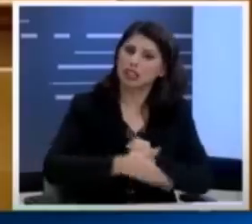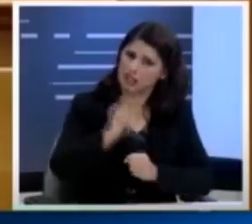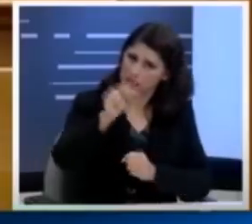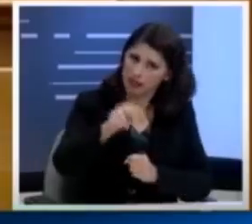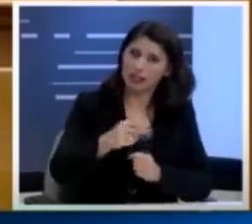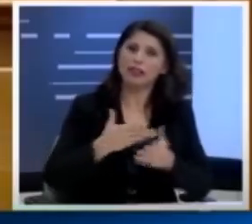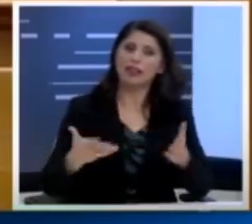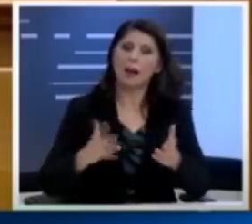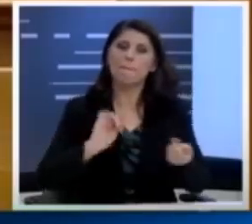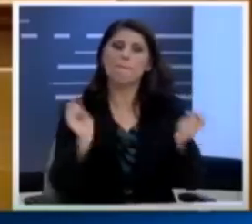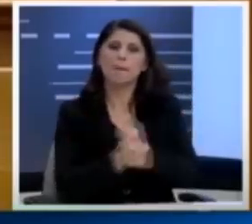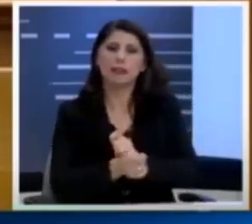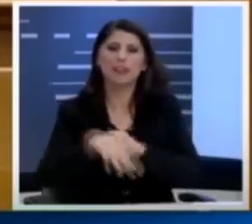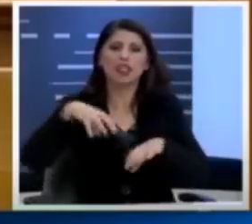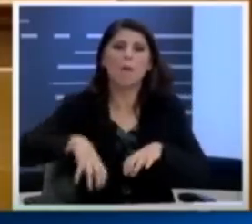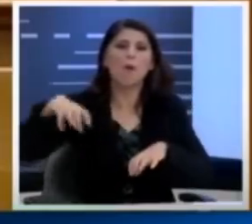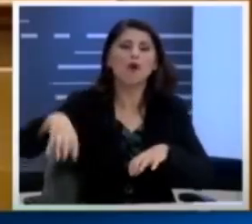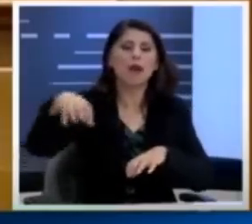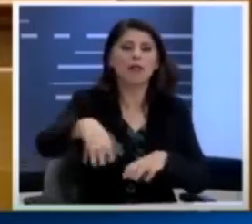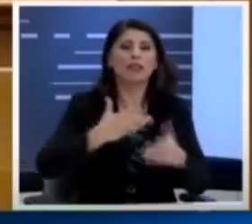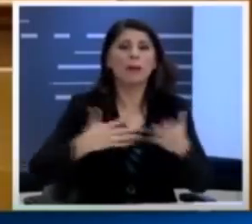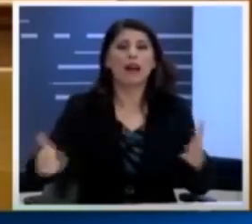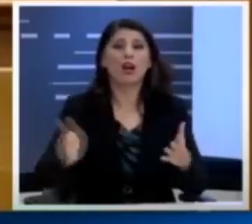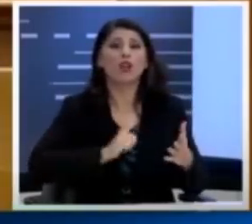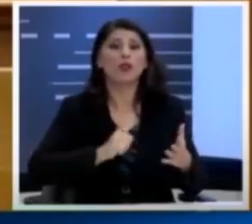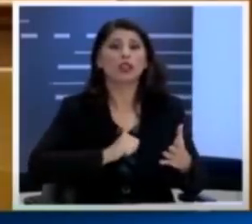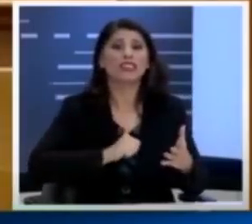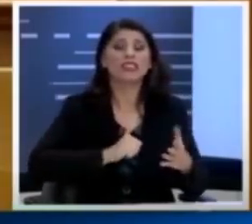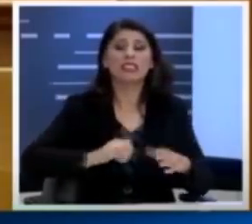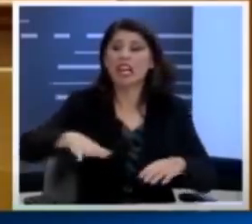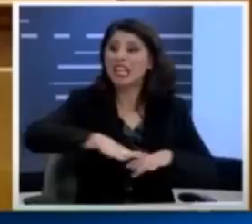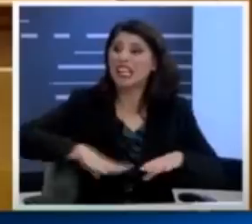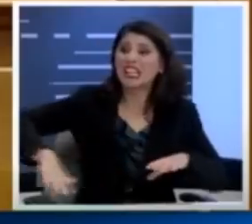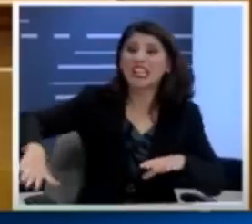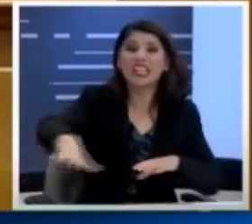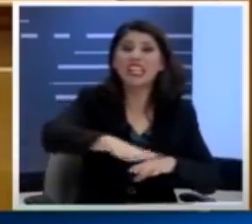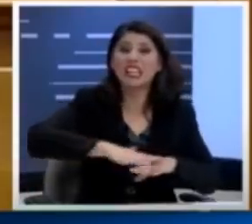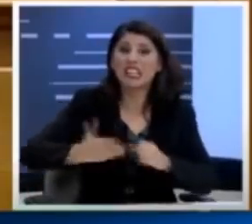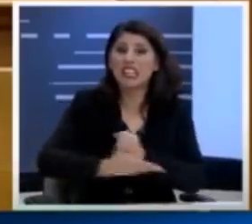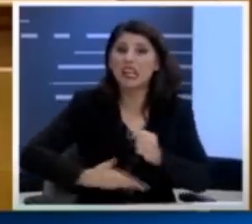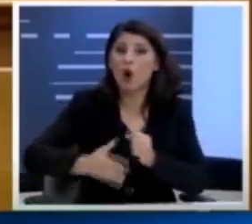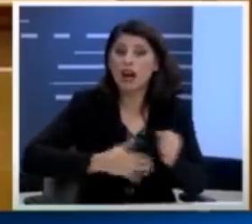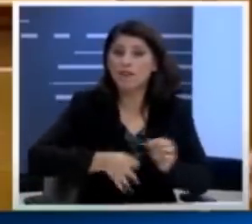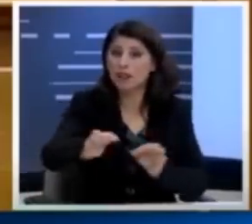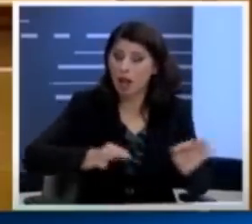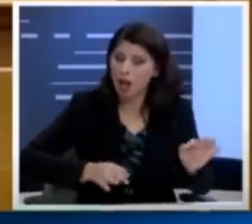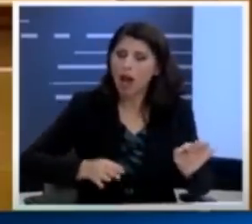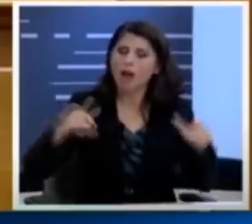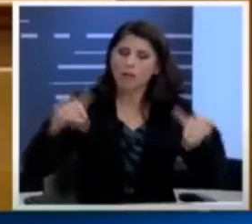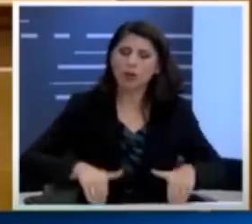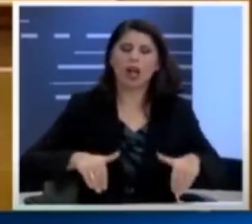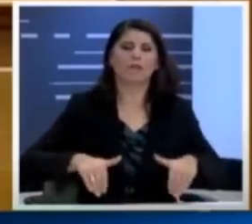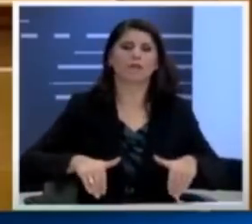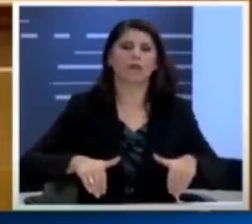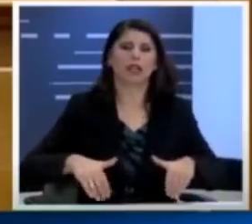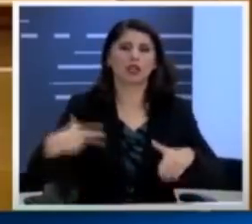εκμεταλλεύσεις και οι μεταποιητικές μονάδες και οι μεγαλοιδιοκτήτες γης υποταγμένοι στο βιομηχανικό και τραπεζικό